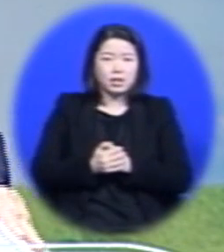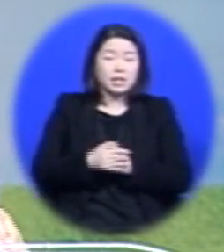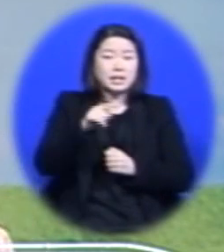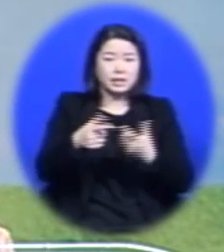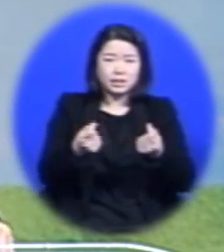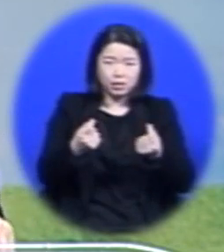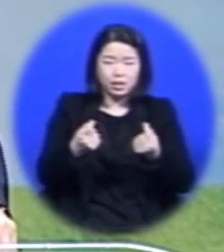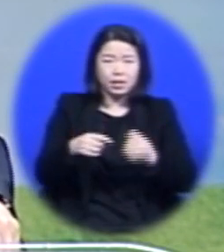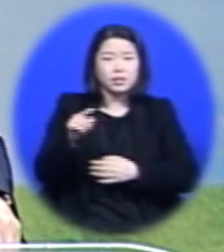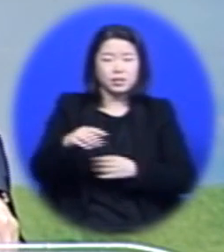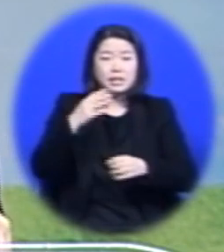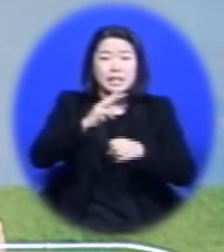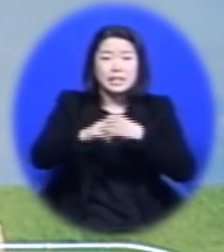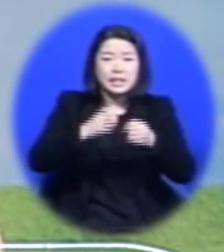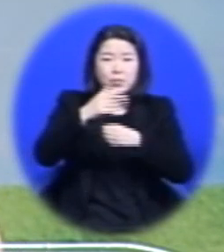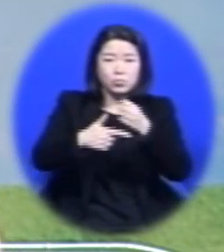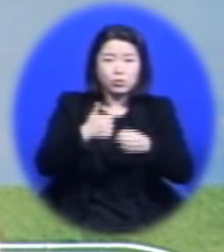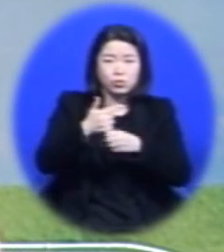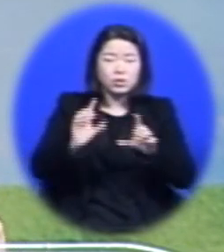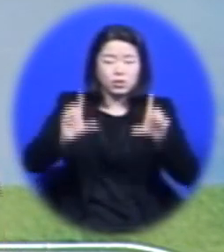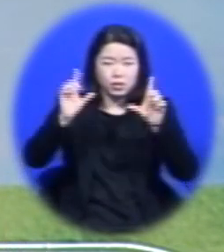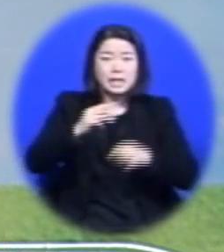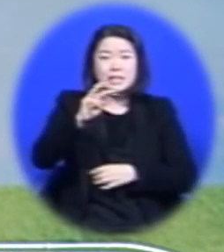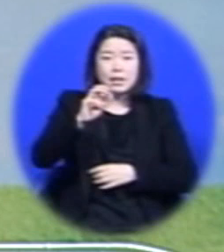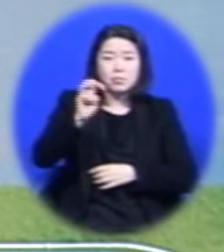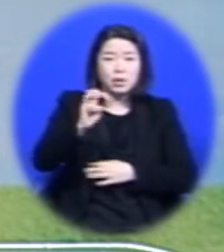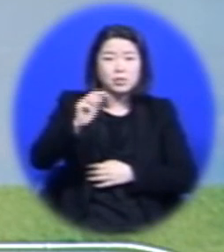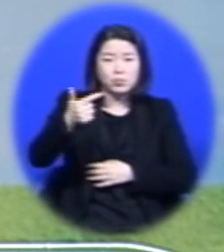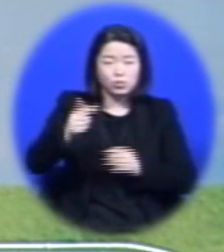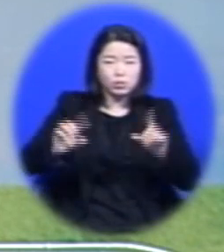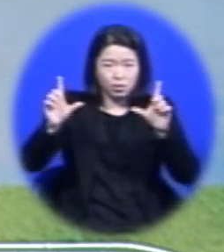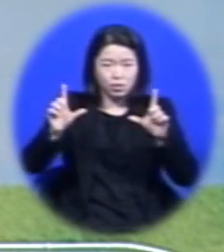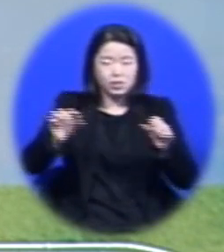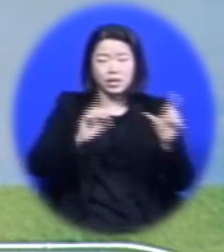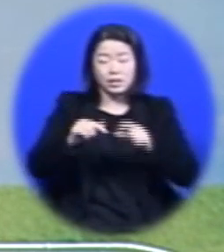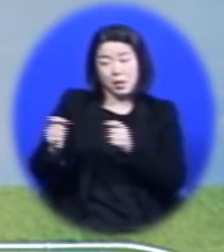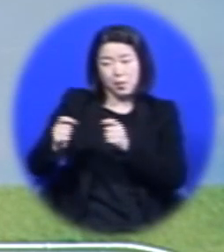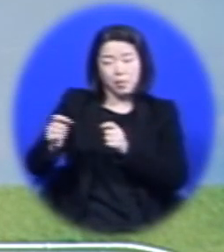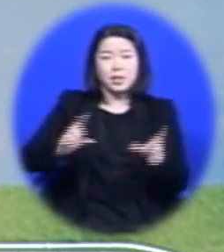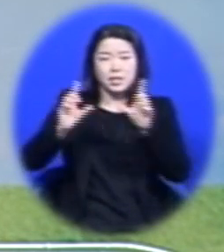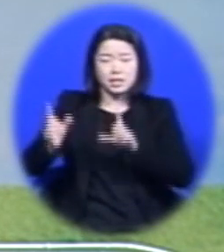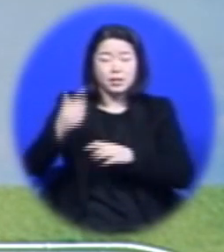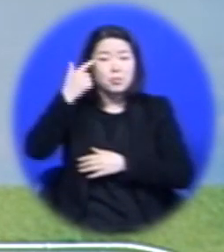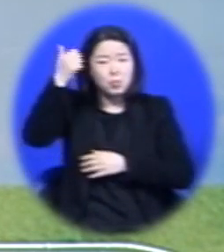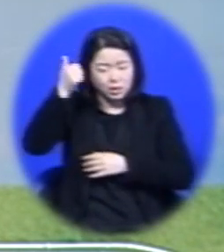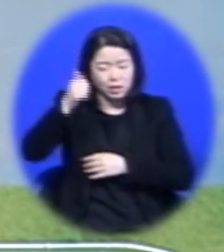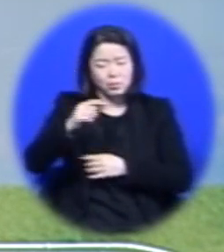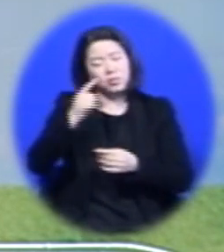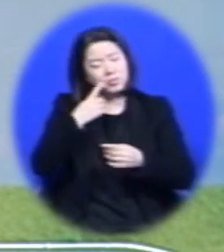그렇게 그는 이 36년을 살았어요 근데 그옆에 사실 어느 목사님께서 너무 보기가 딱하고